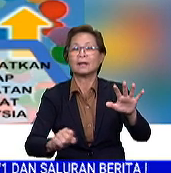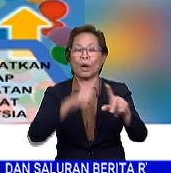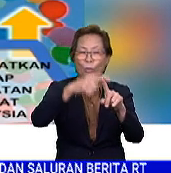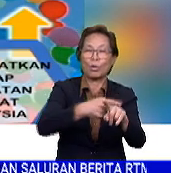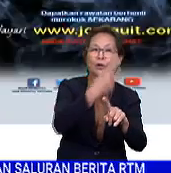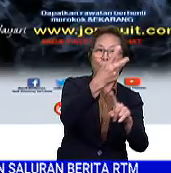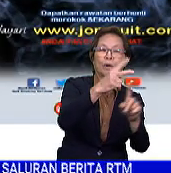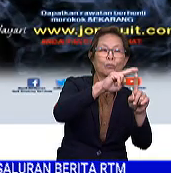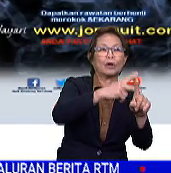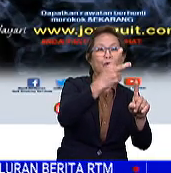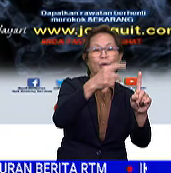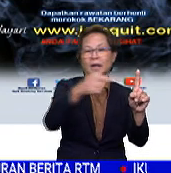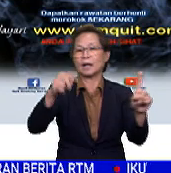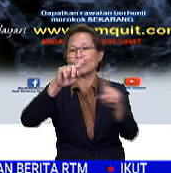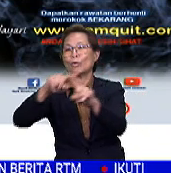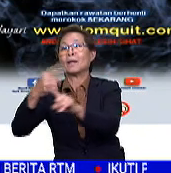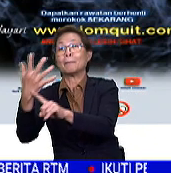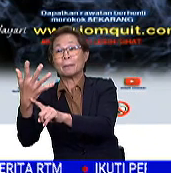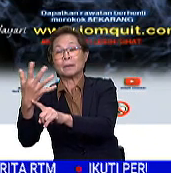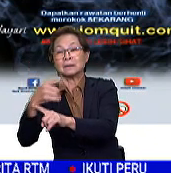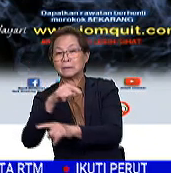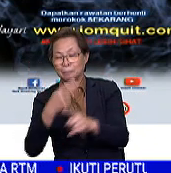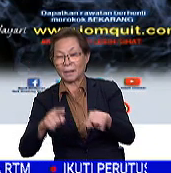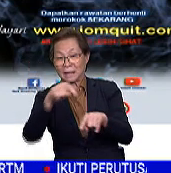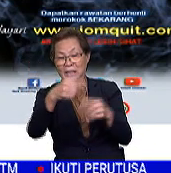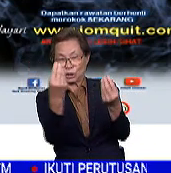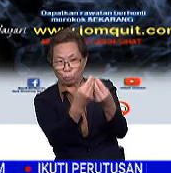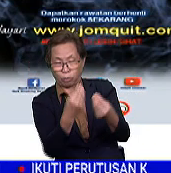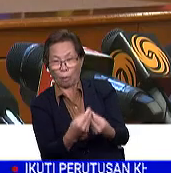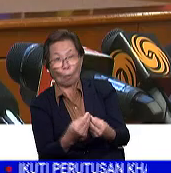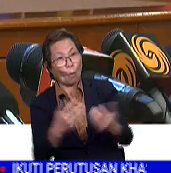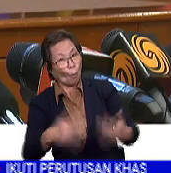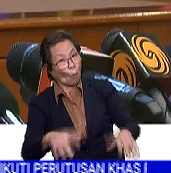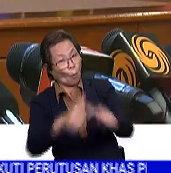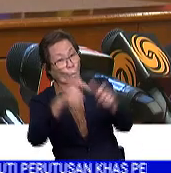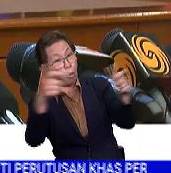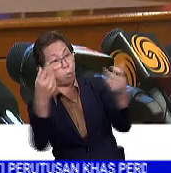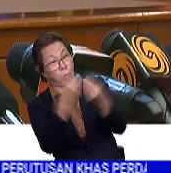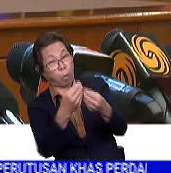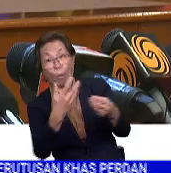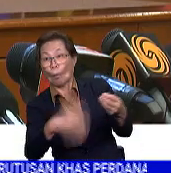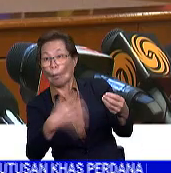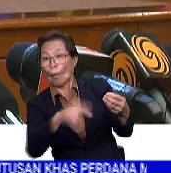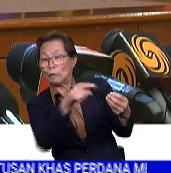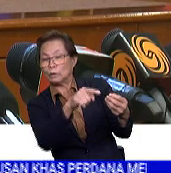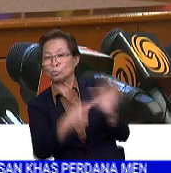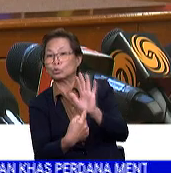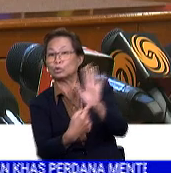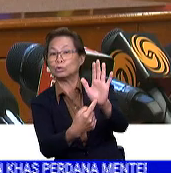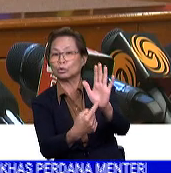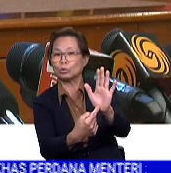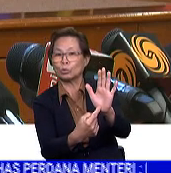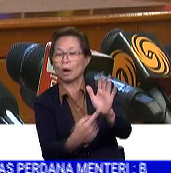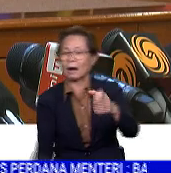bulan Februari hingga Mei, tapi ini adalah angka yang agak besar yang boleh menunjukkan bagaimana